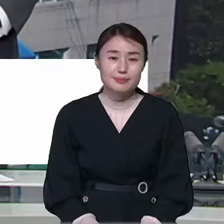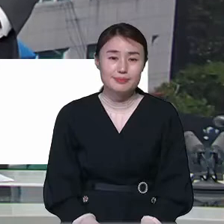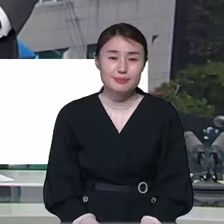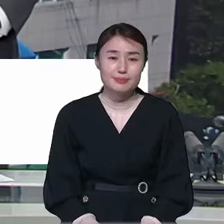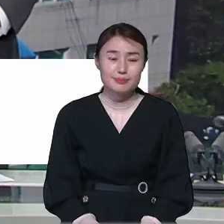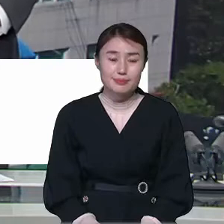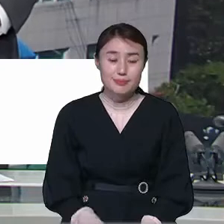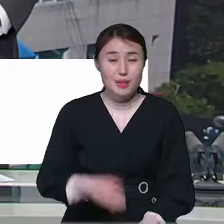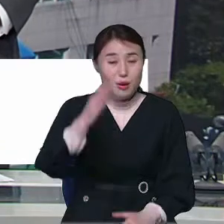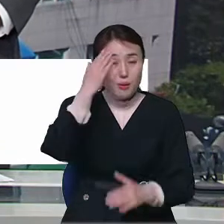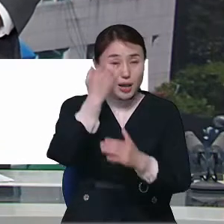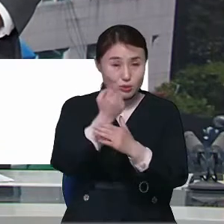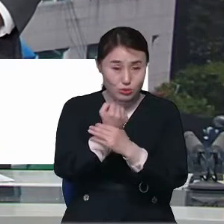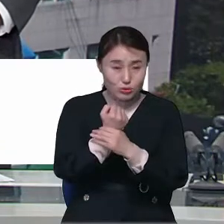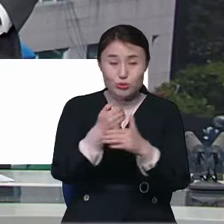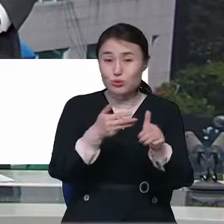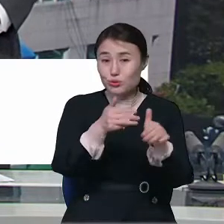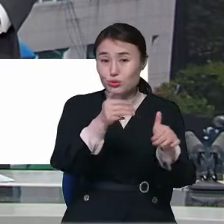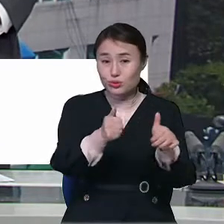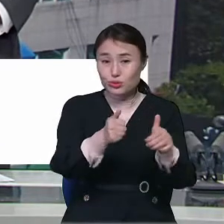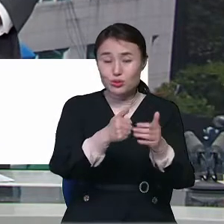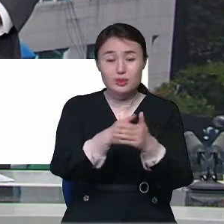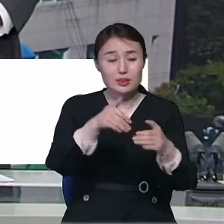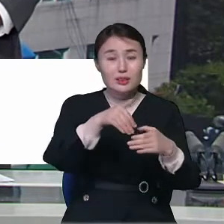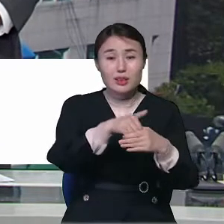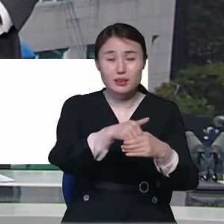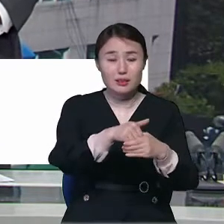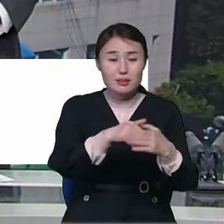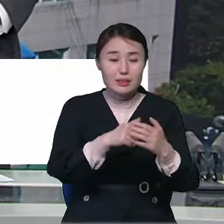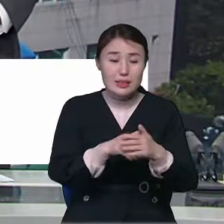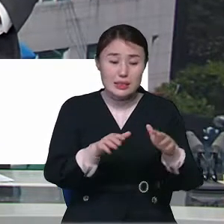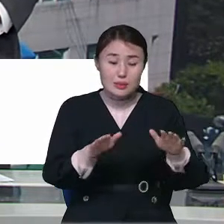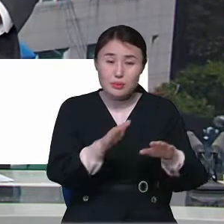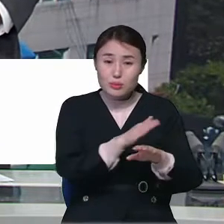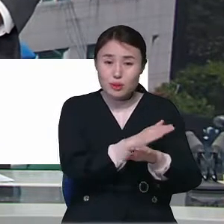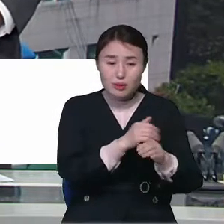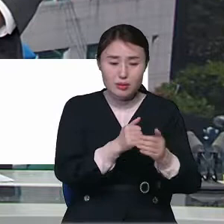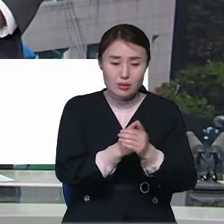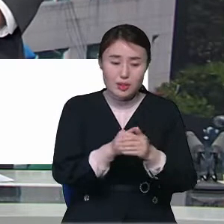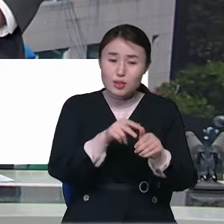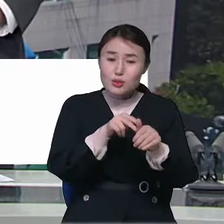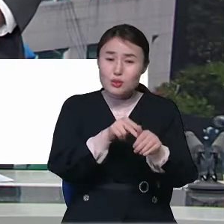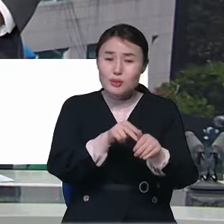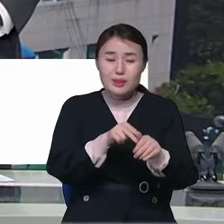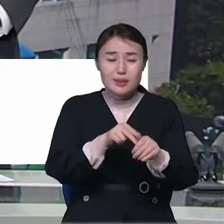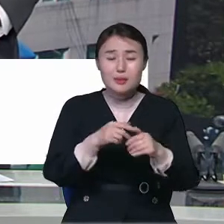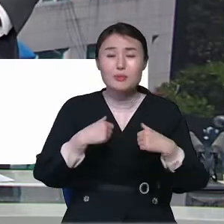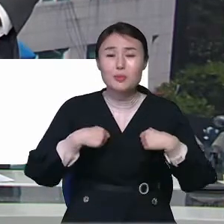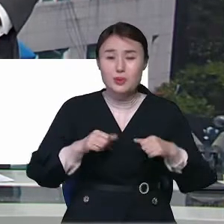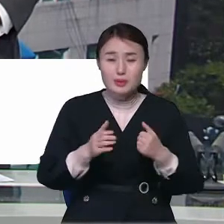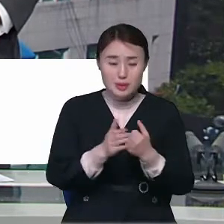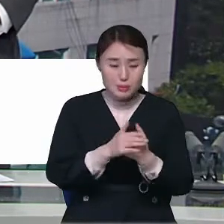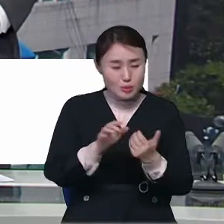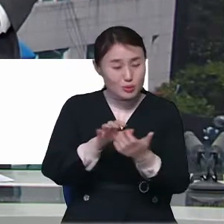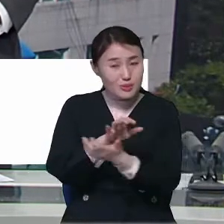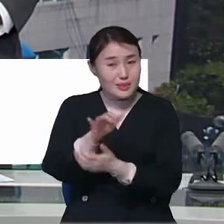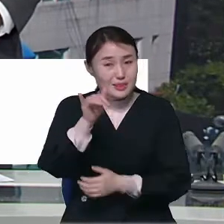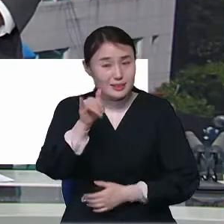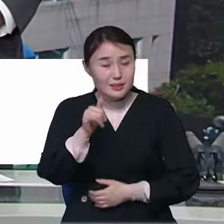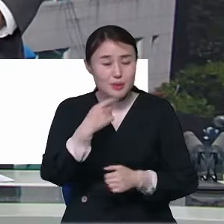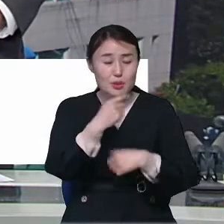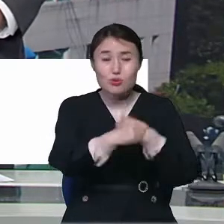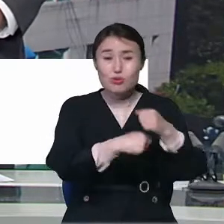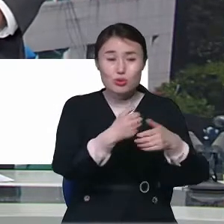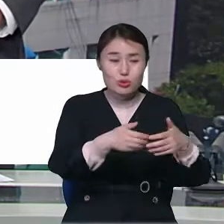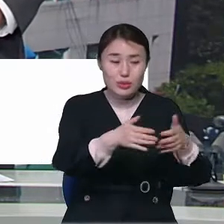4 다음은 화순군 수성 겁니다 파스는 현직 군수가 일찍부터 불출마 선언을 하면서 무주공산 이 됐는데 더불어